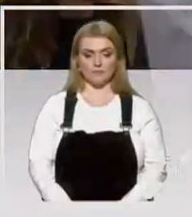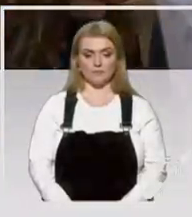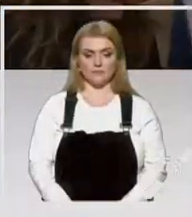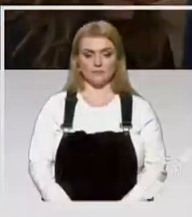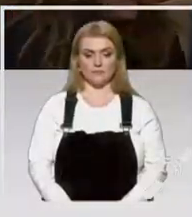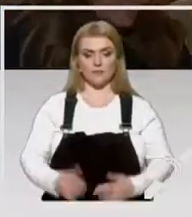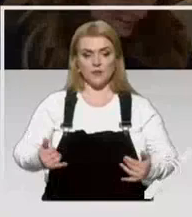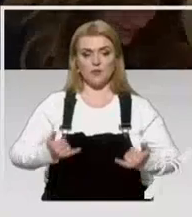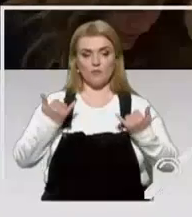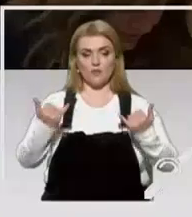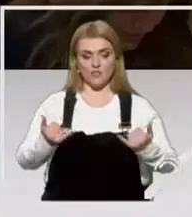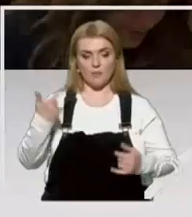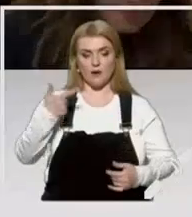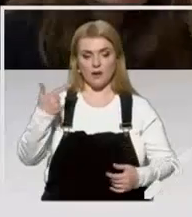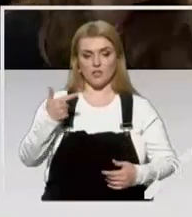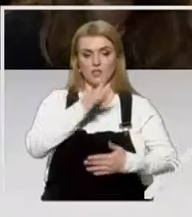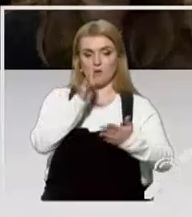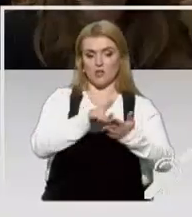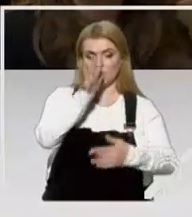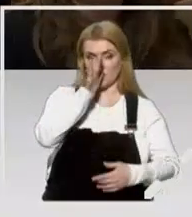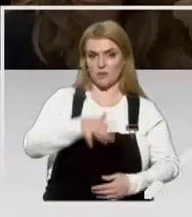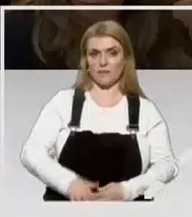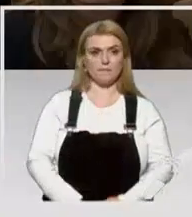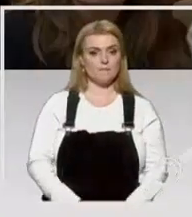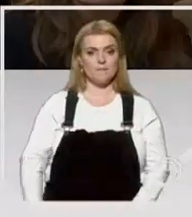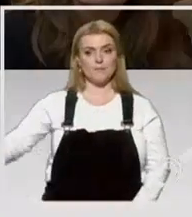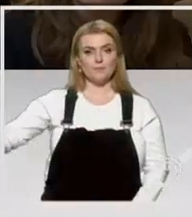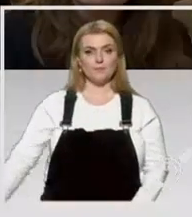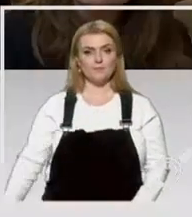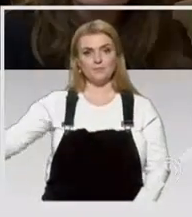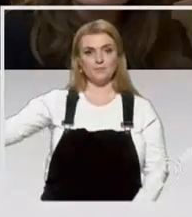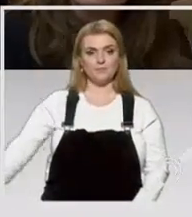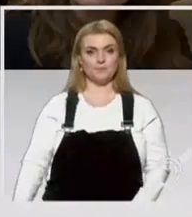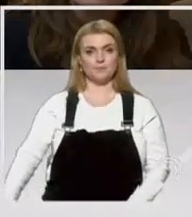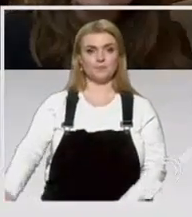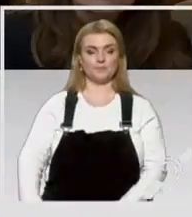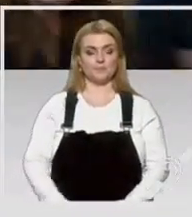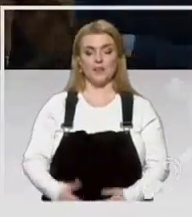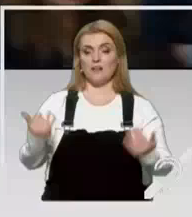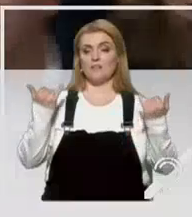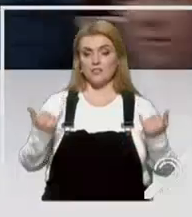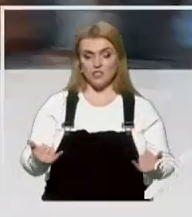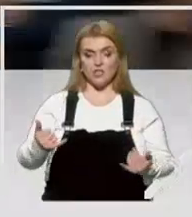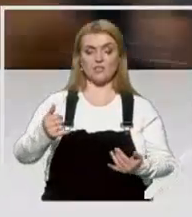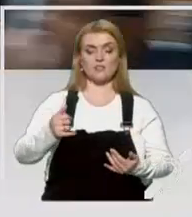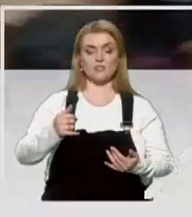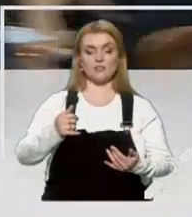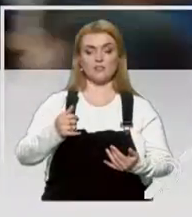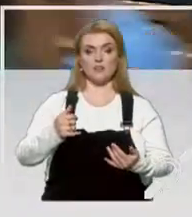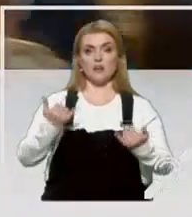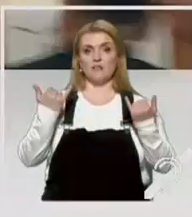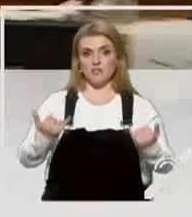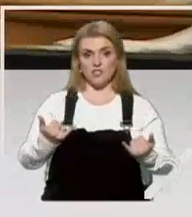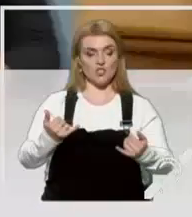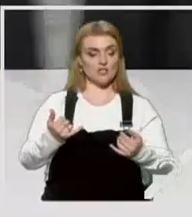Stimați cetățeni ai municipiului Chișinău, asistați acum, de fapt, nu la ședința Consiliului Municipal, dar la o nouă